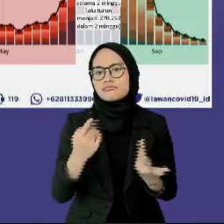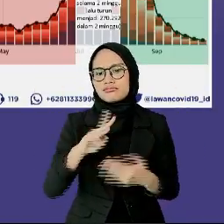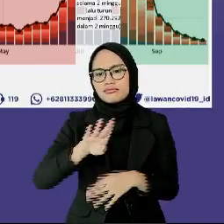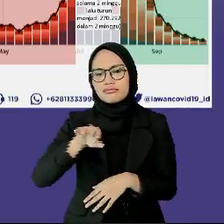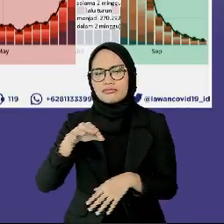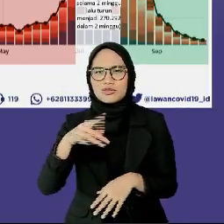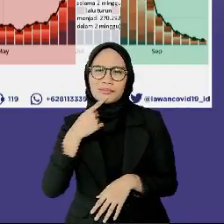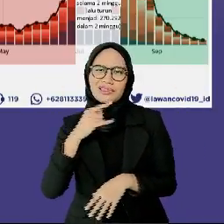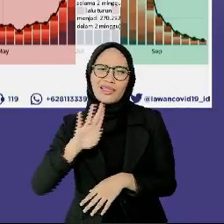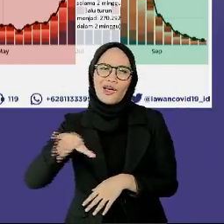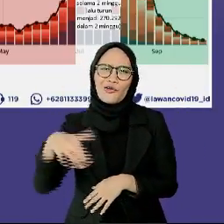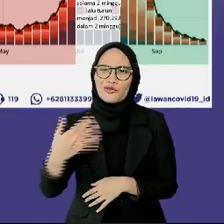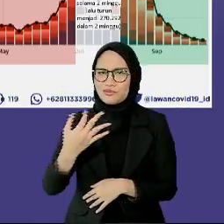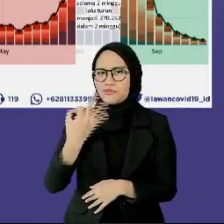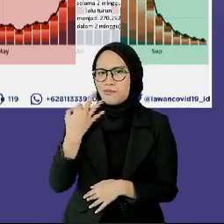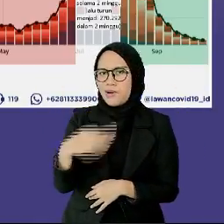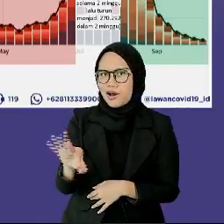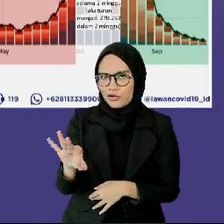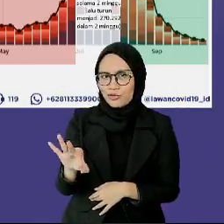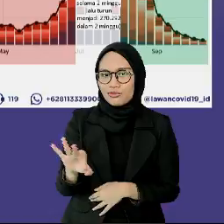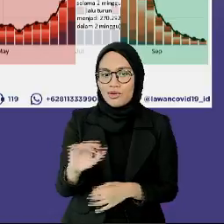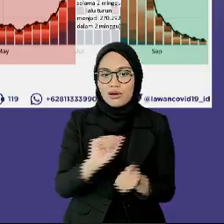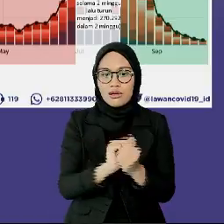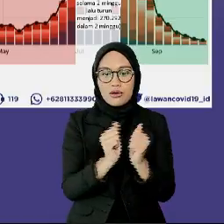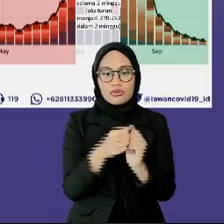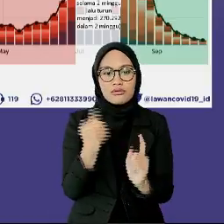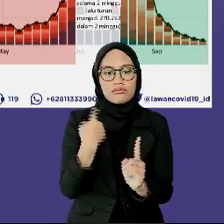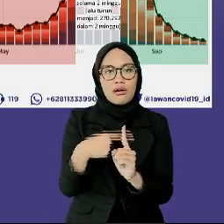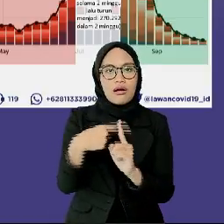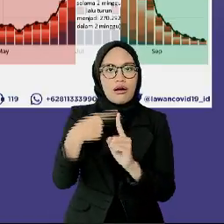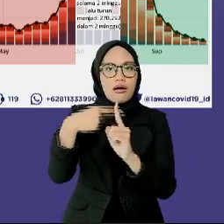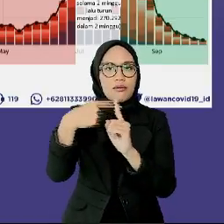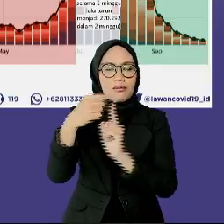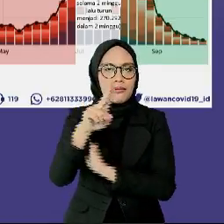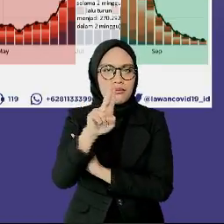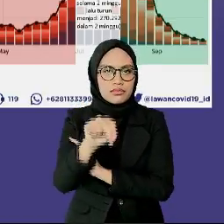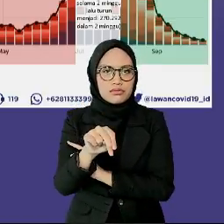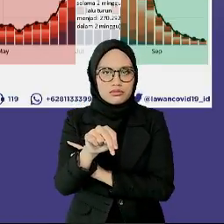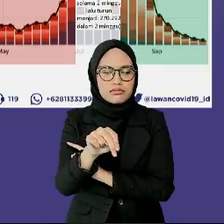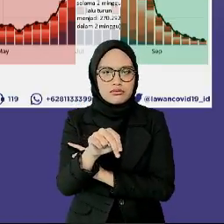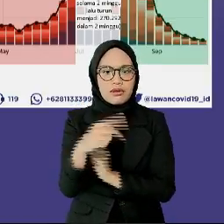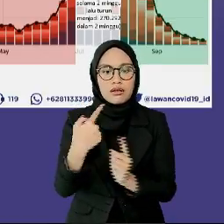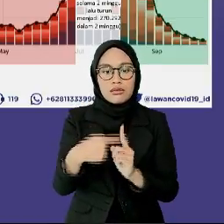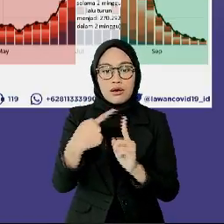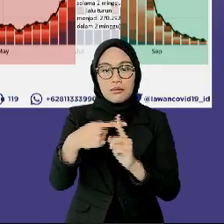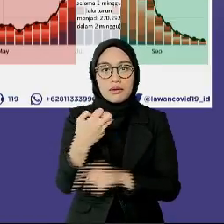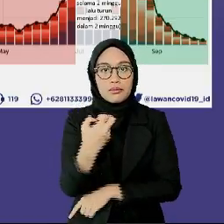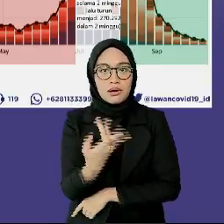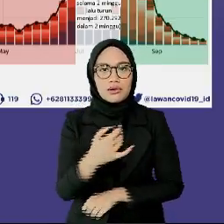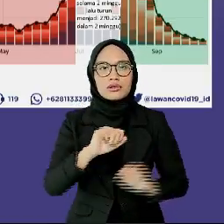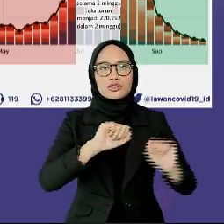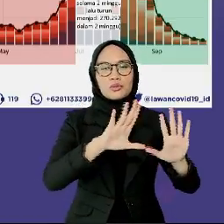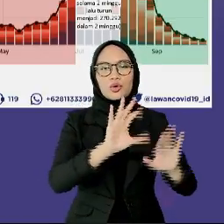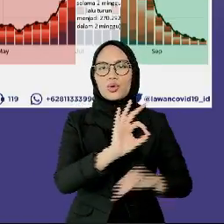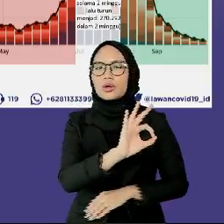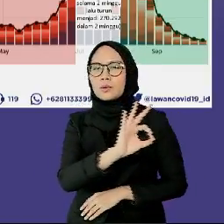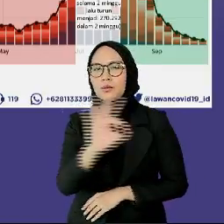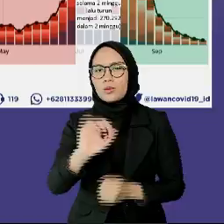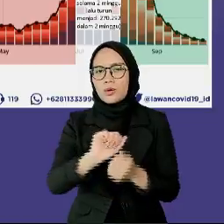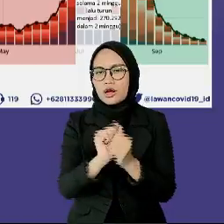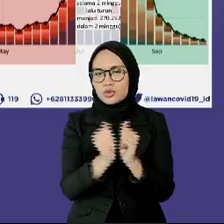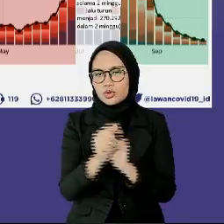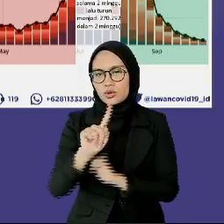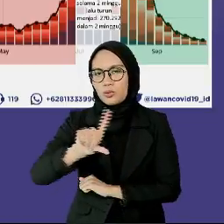signifikan, yaitu naik 122% atau rata-rata naik 10.000 kasus per bulan. Kenaikan